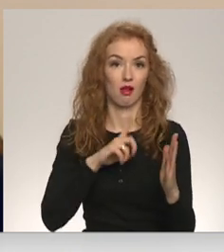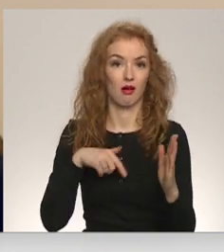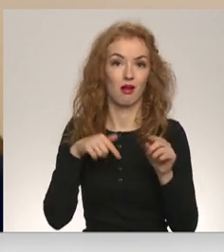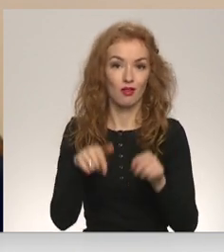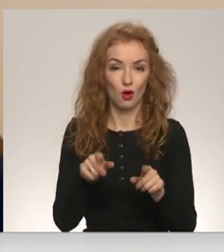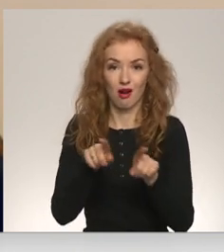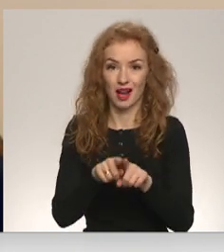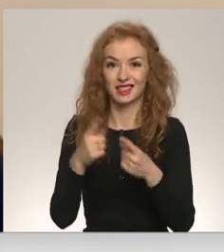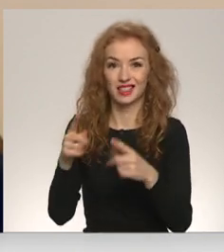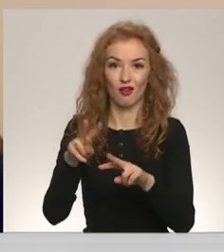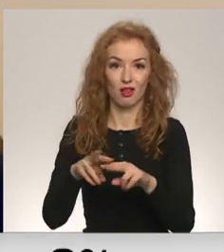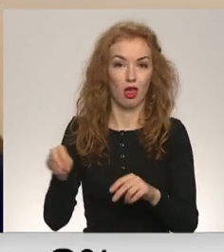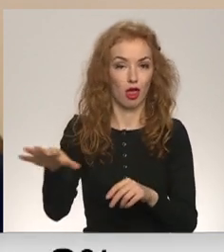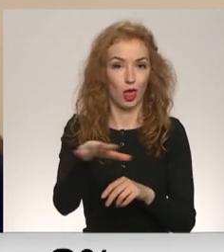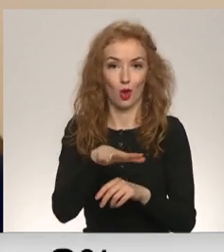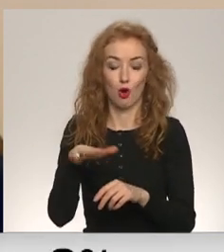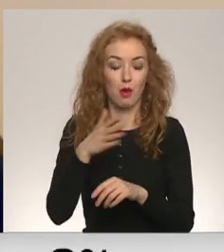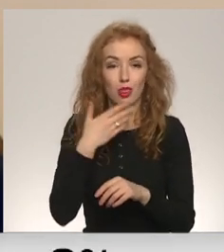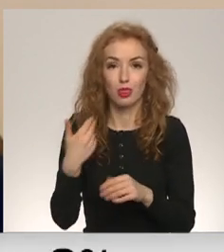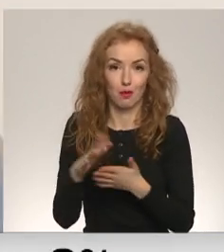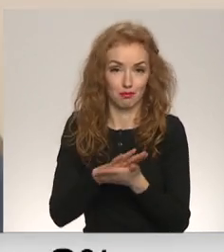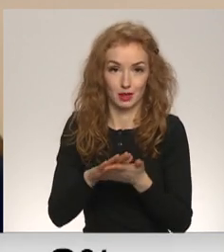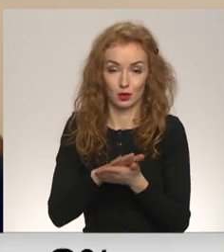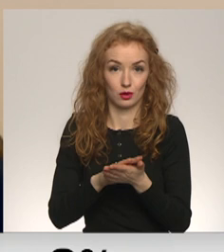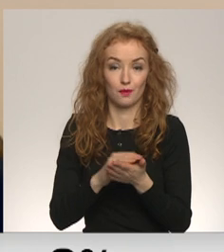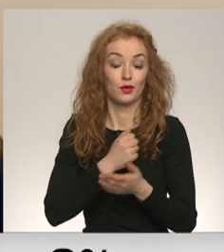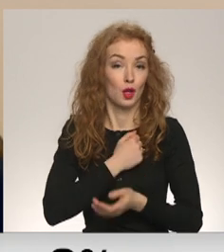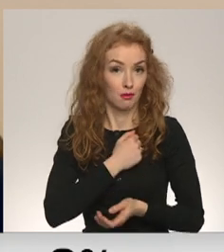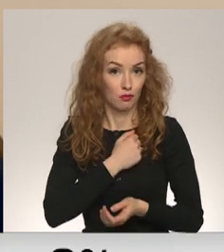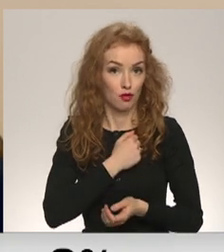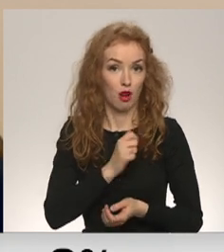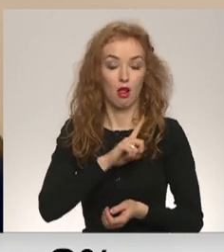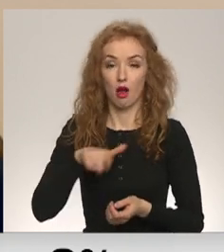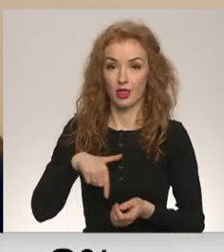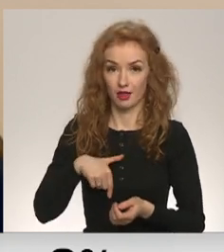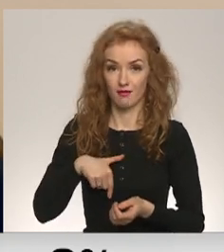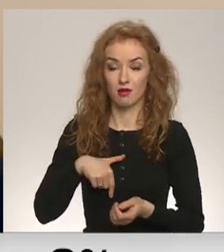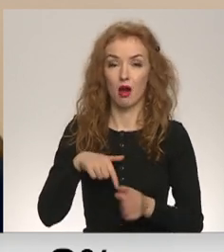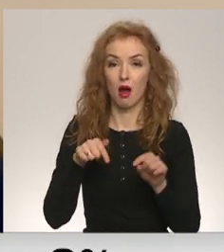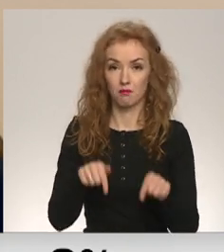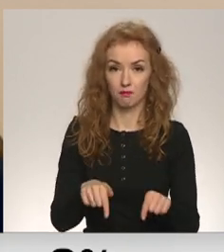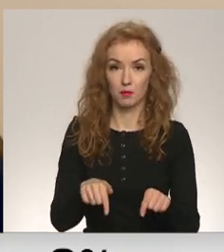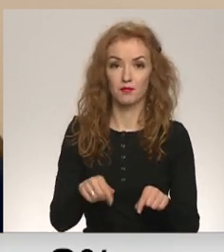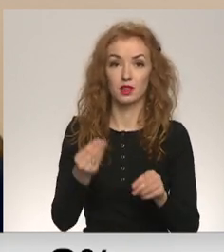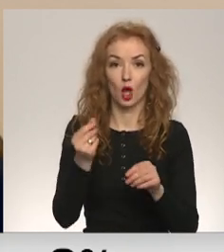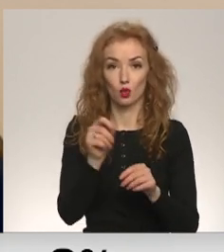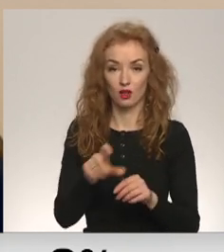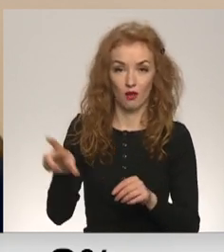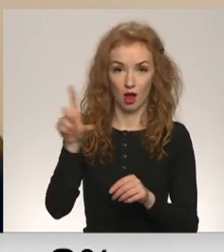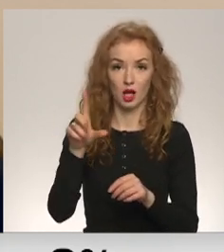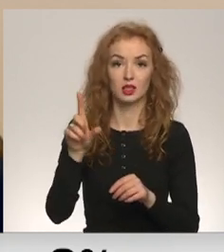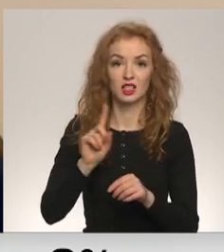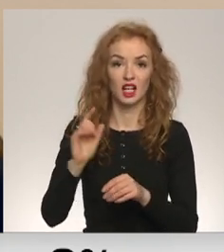un citvietā Eiropā nav bijusi novērota. Diemžēl Latvijas gadījumā šī inflācija lielā mērā